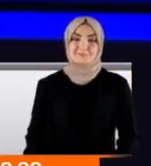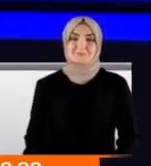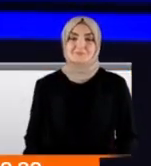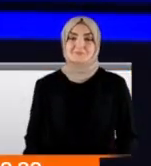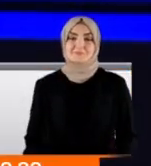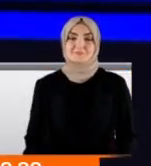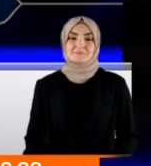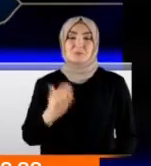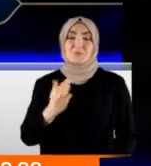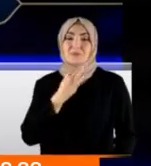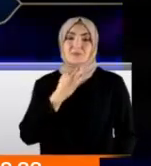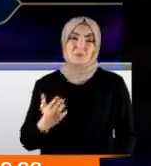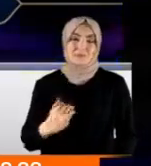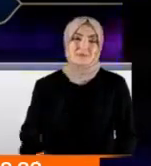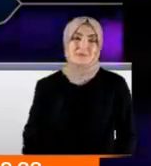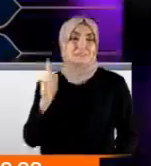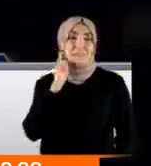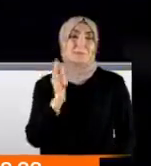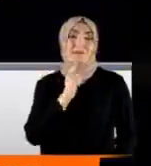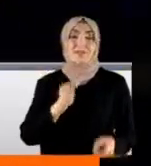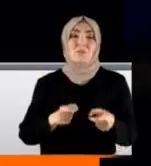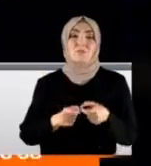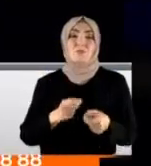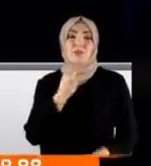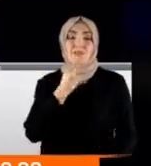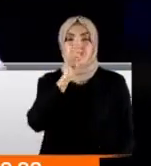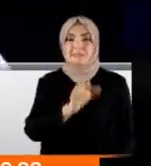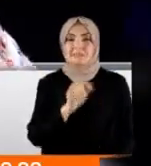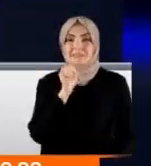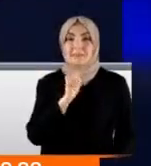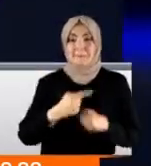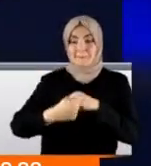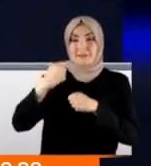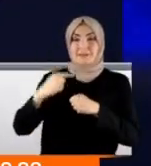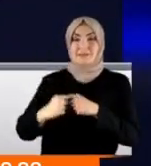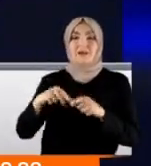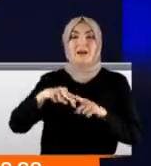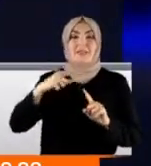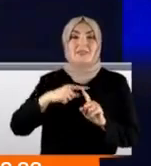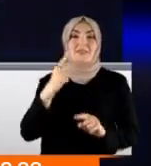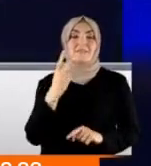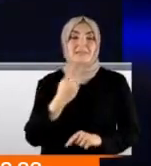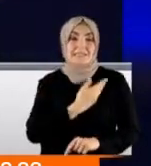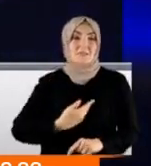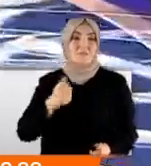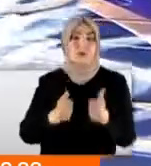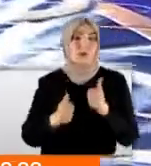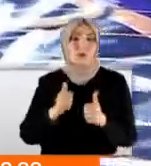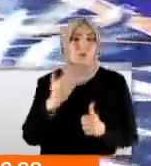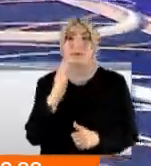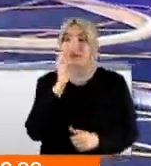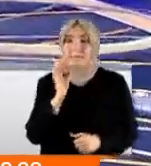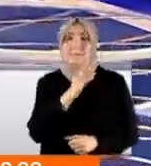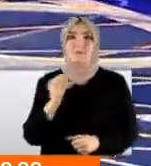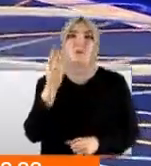Ay, çok teşekkür ederim. İşitme engelli Buket Demirel Erol, geçtiğimiz hafta ATV'nin sevilen yarışma programı Kim Milyoner Olmak